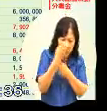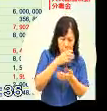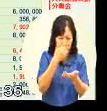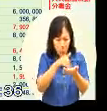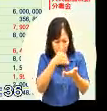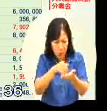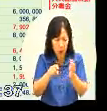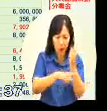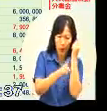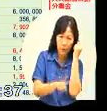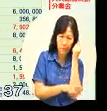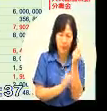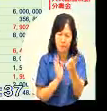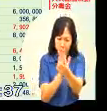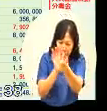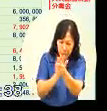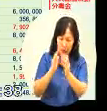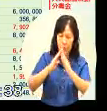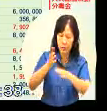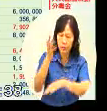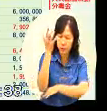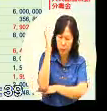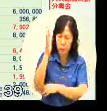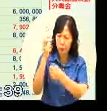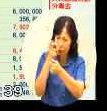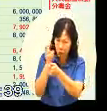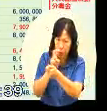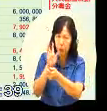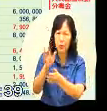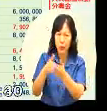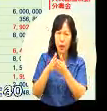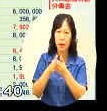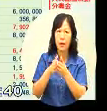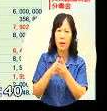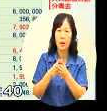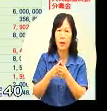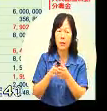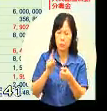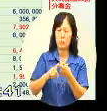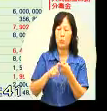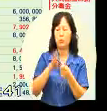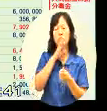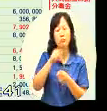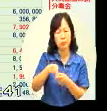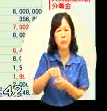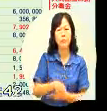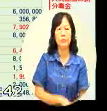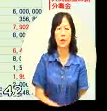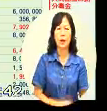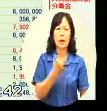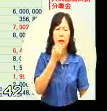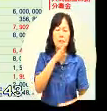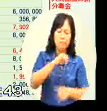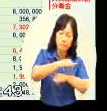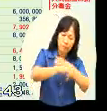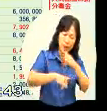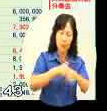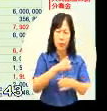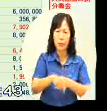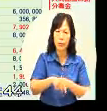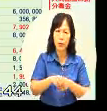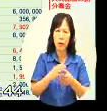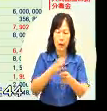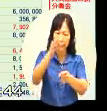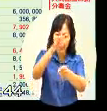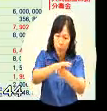法案，在督促市政府，好、哦，督促市政才对啊。那办活动、补